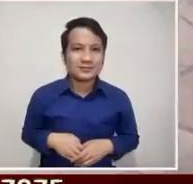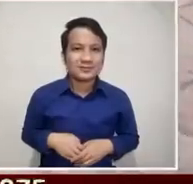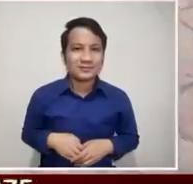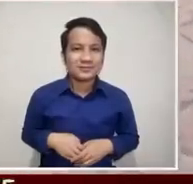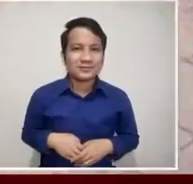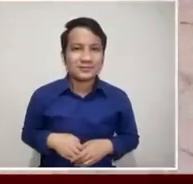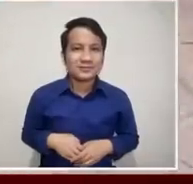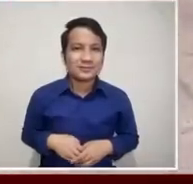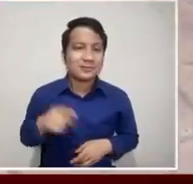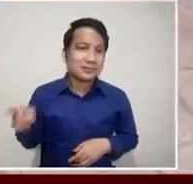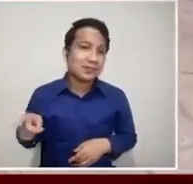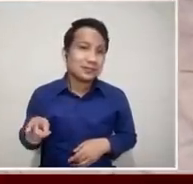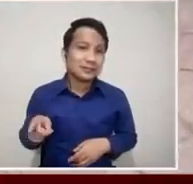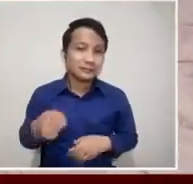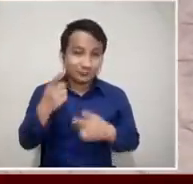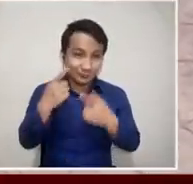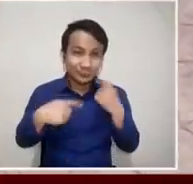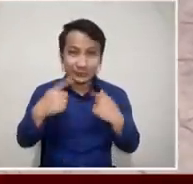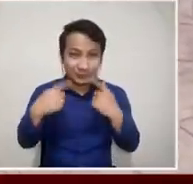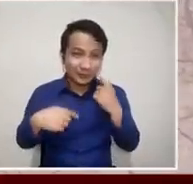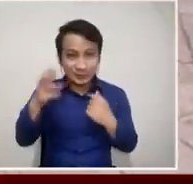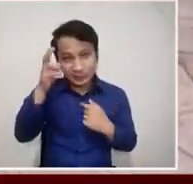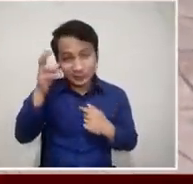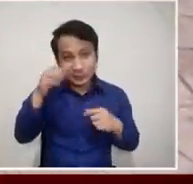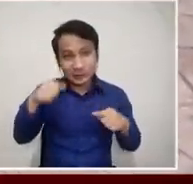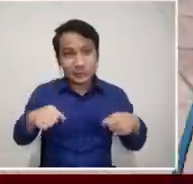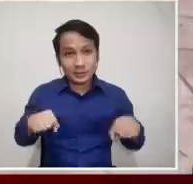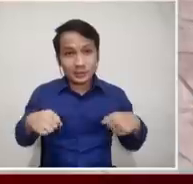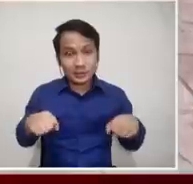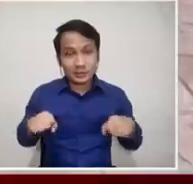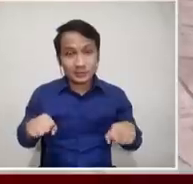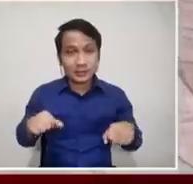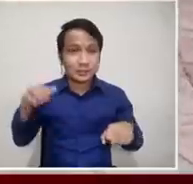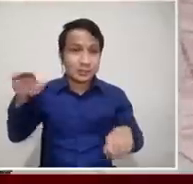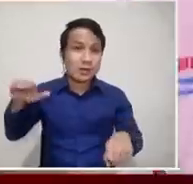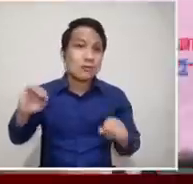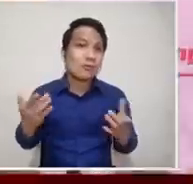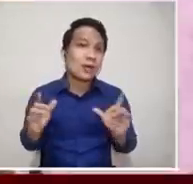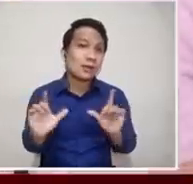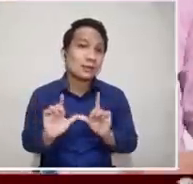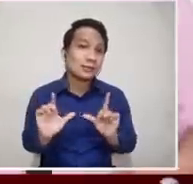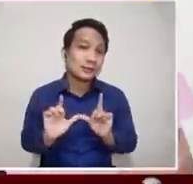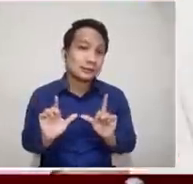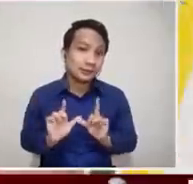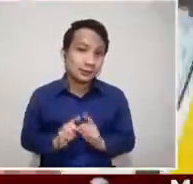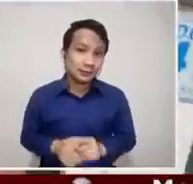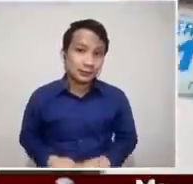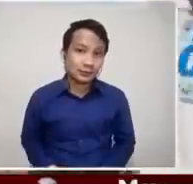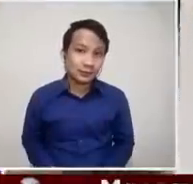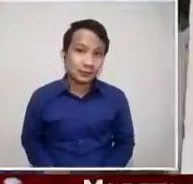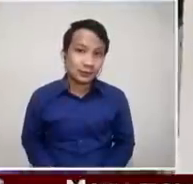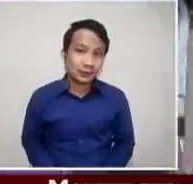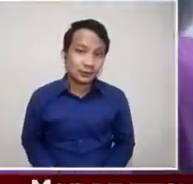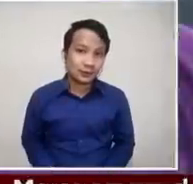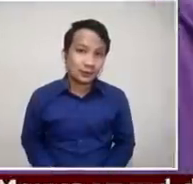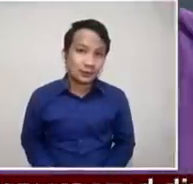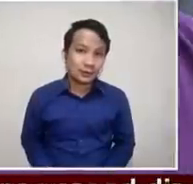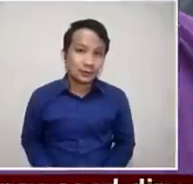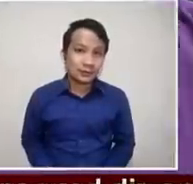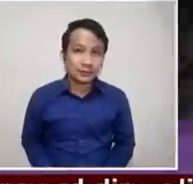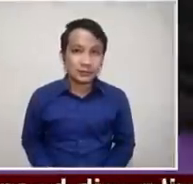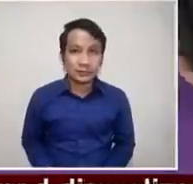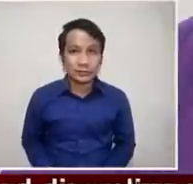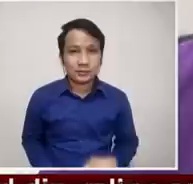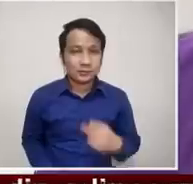Napaiyak naman si Ryan nang mahuling nagmamaneho ng tricycle nang walang lisensya. Hindi naman po ako nang mamaneho